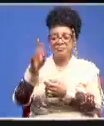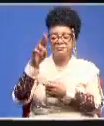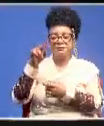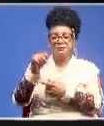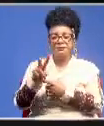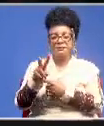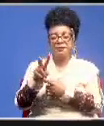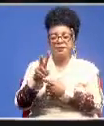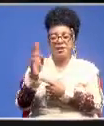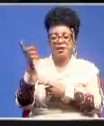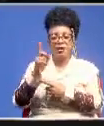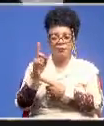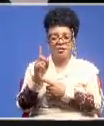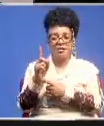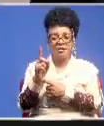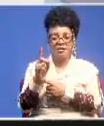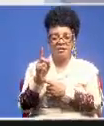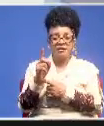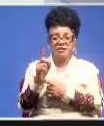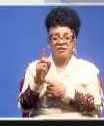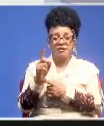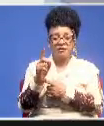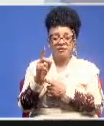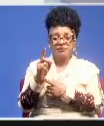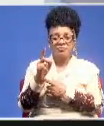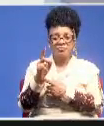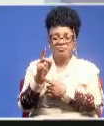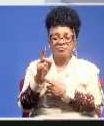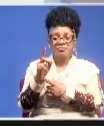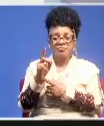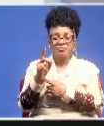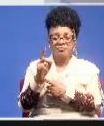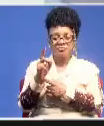Abdalla, NTV Nairobi. Kwa taarifa hiyo.